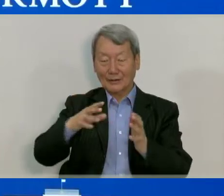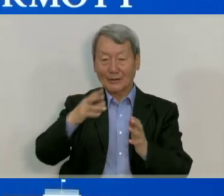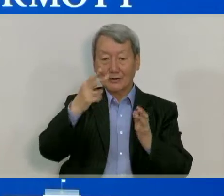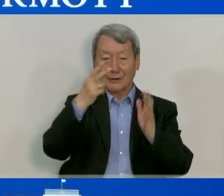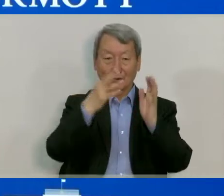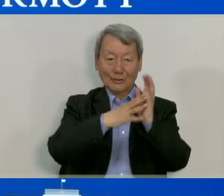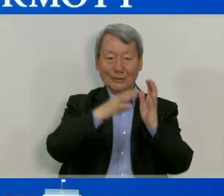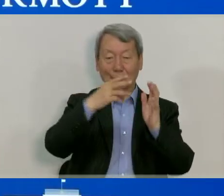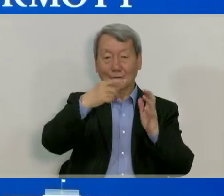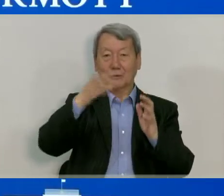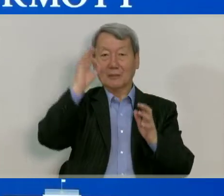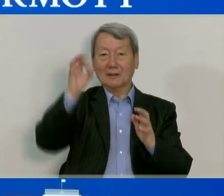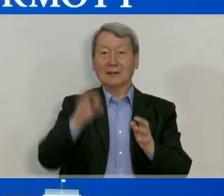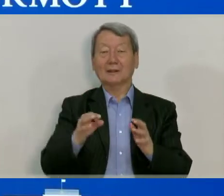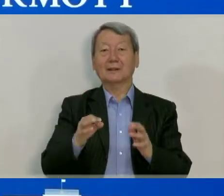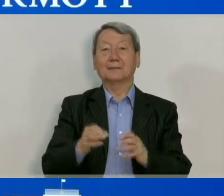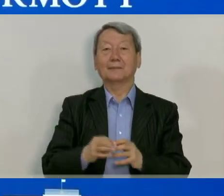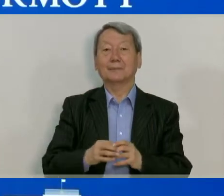29.3% түзөт.